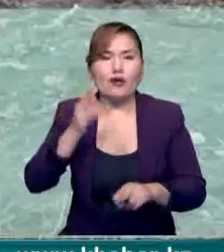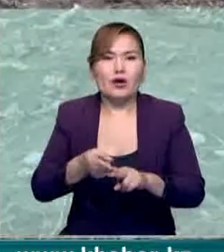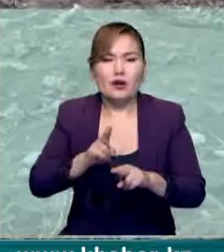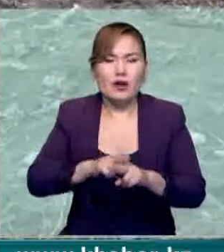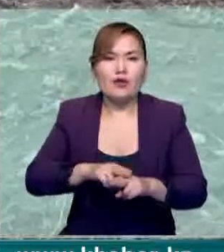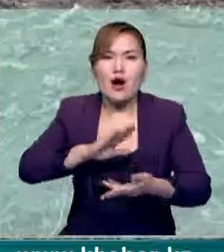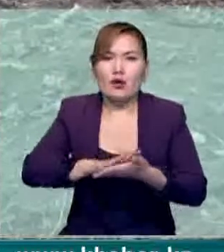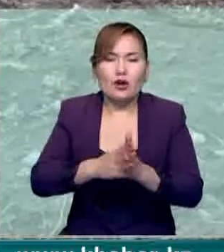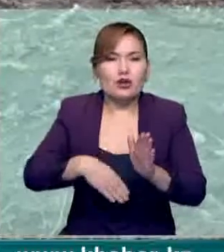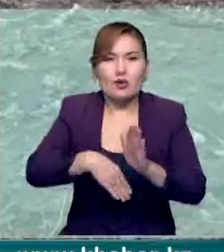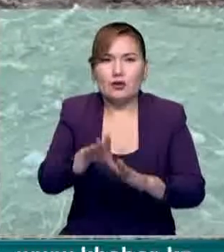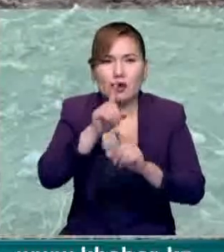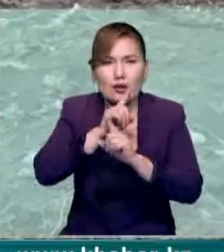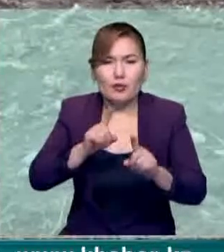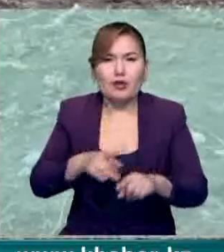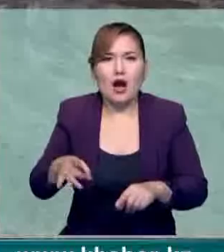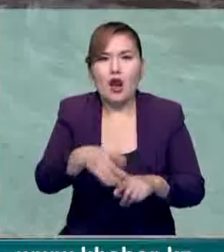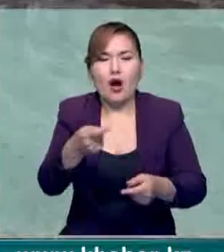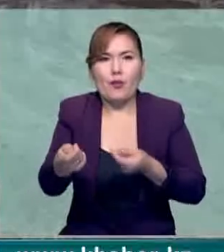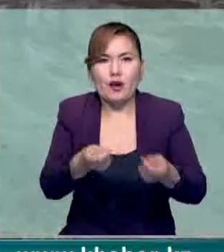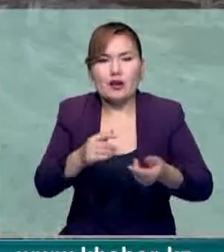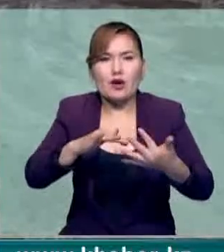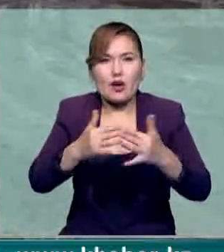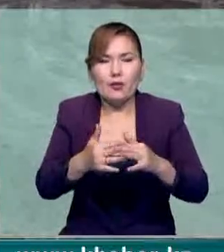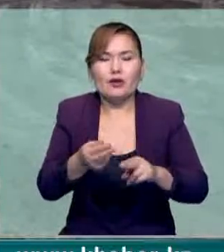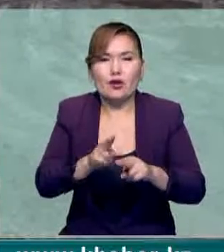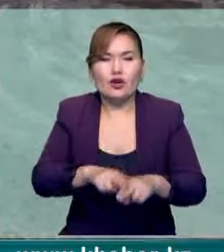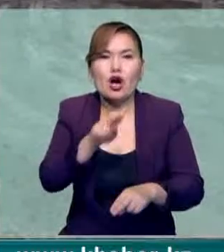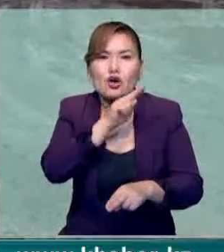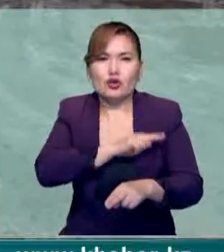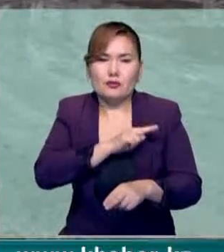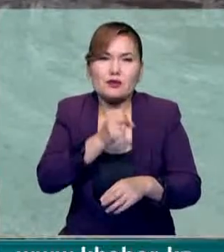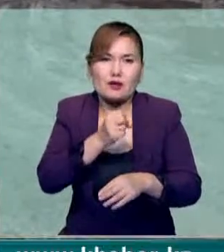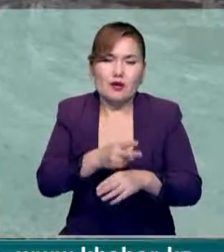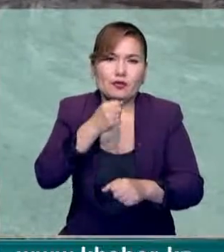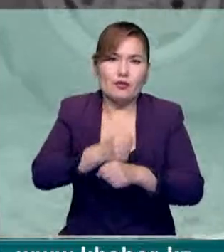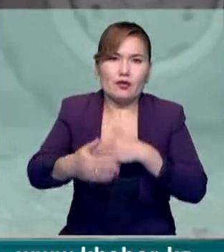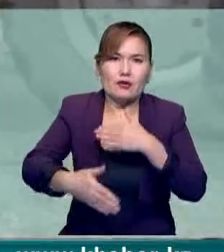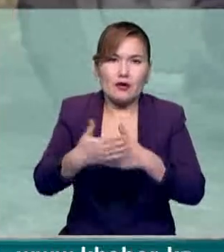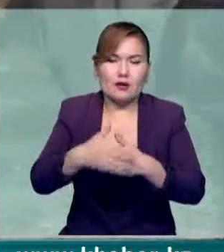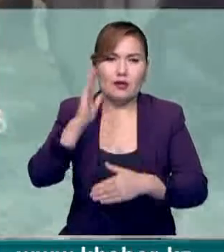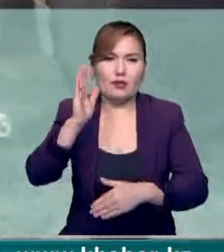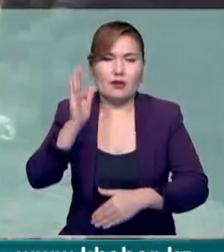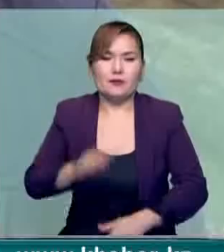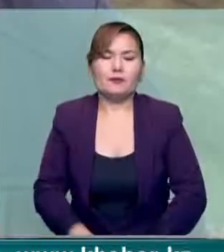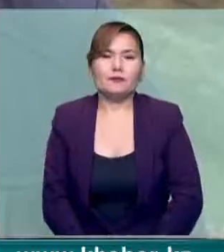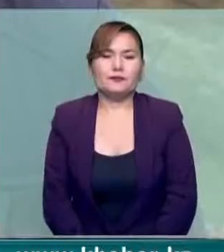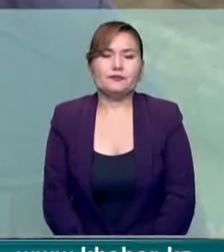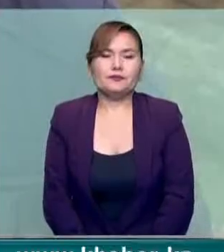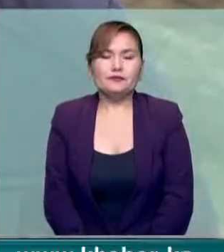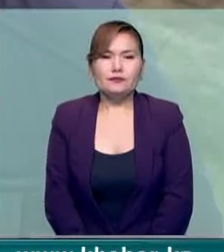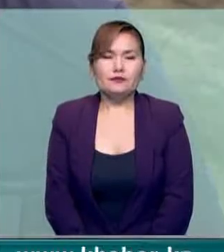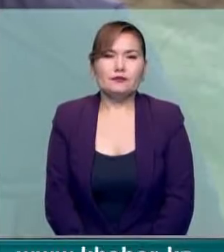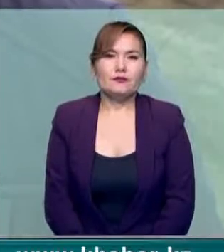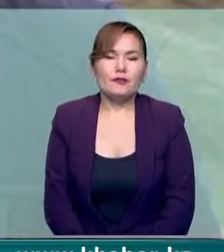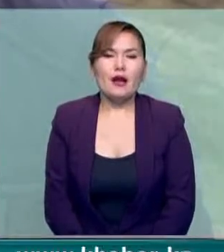жағдай оңалмаса, аудан әкімі орынбасарларын да әкімшілік жауапкершілікке тартуды көздеп отыр. Бүгінгі